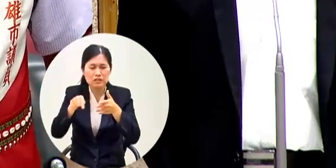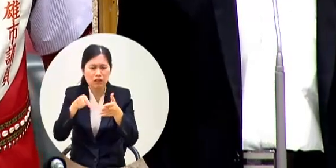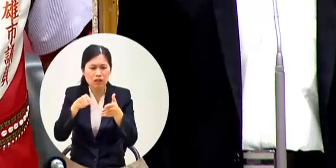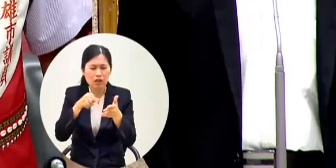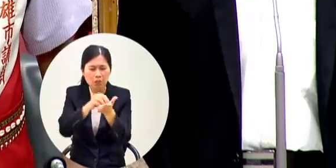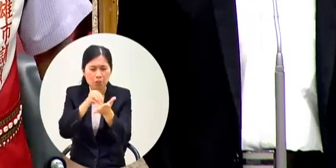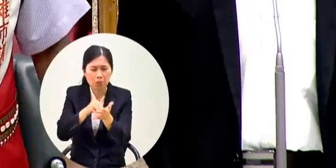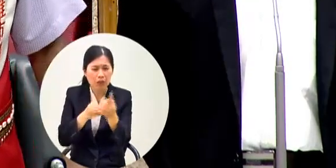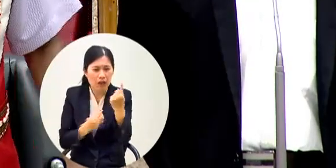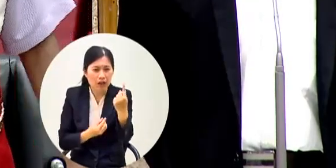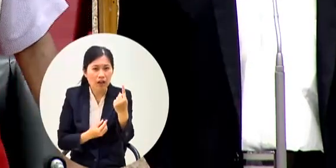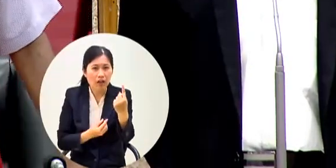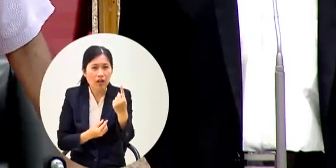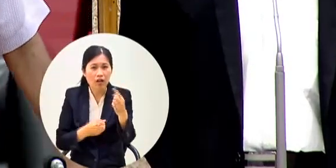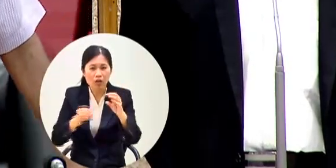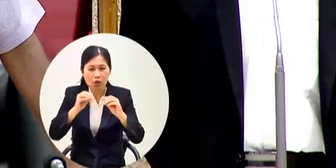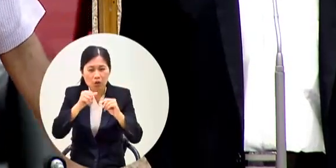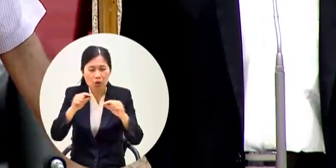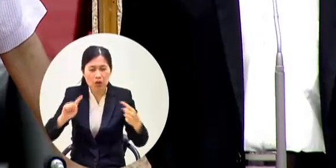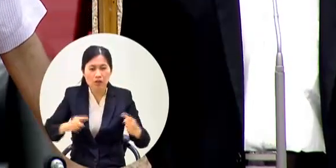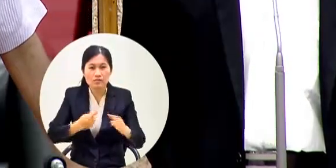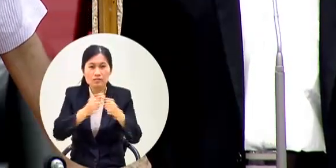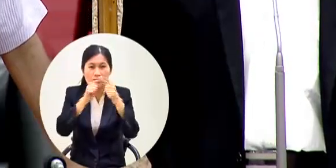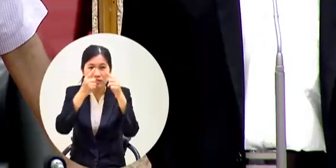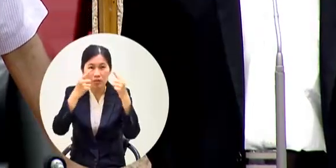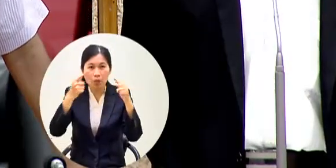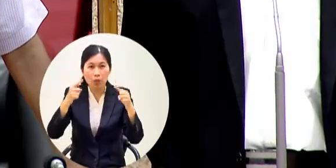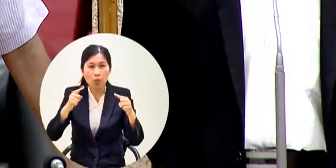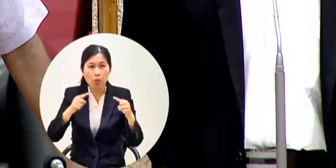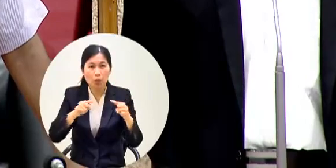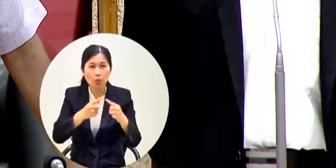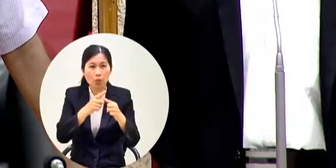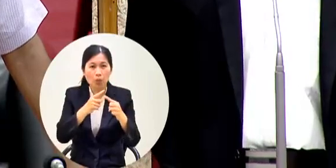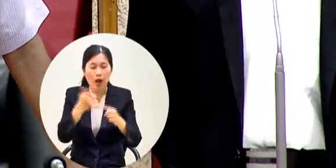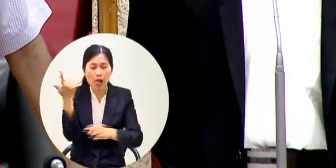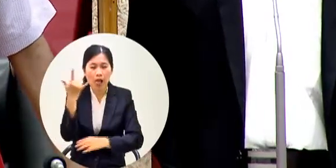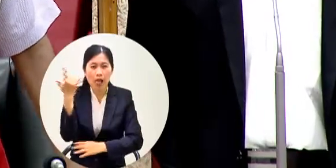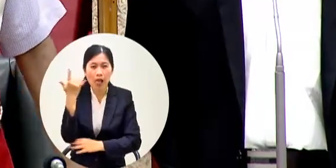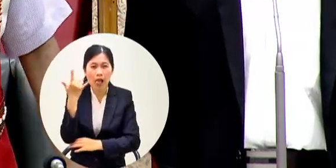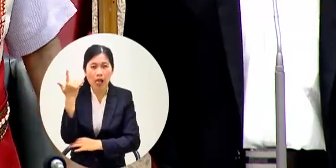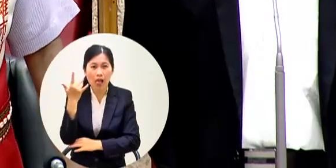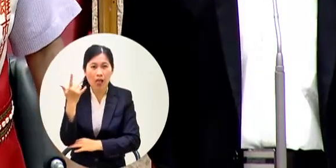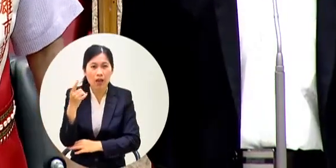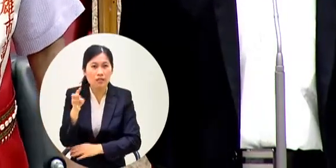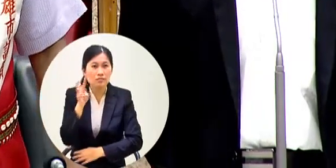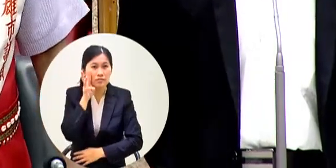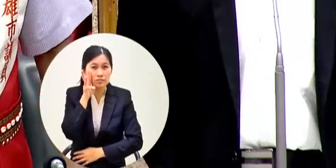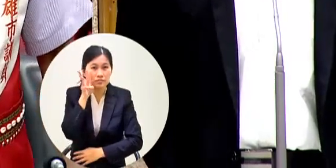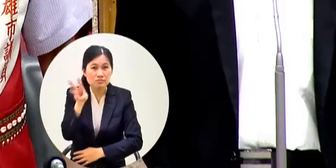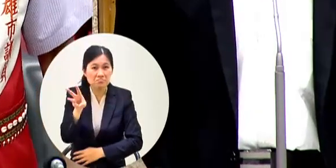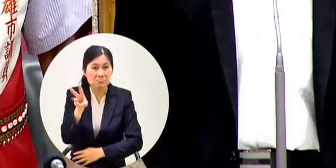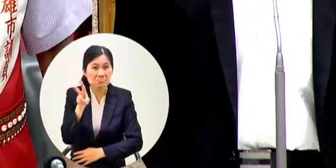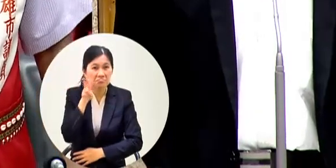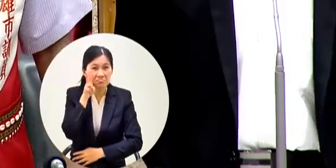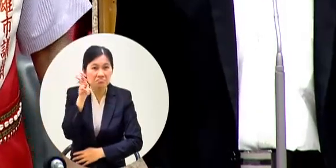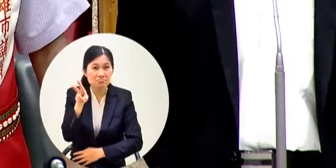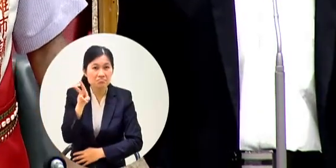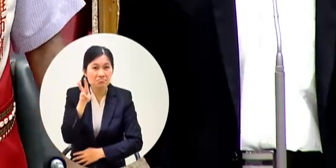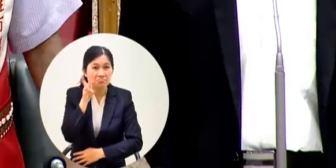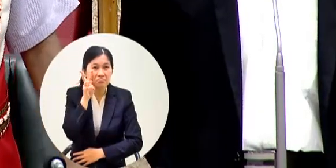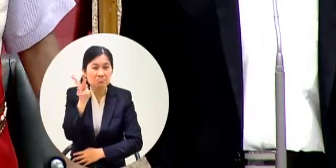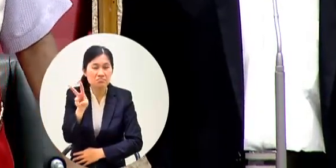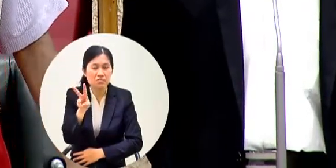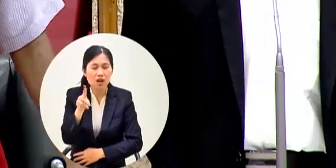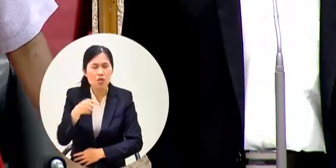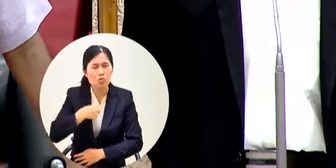足啊，希望这个部分要有所改进。一个